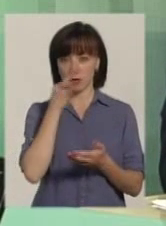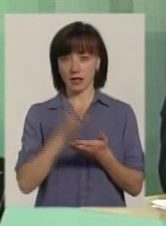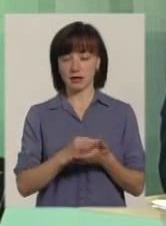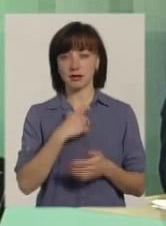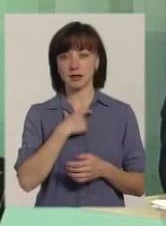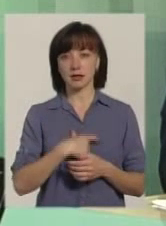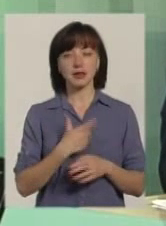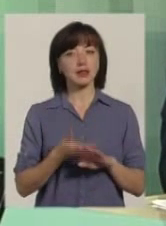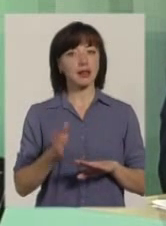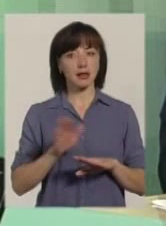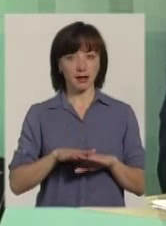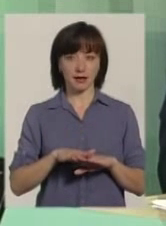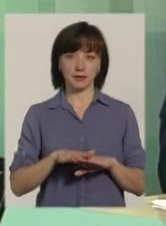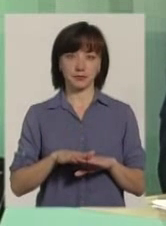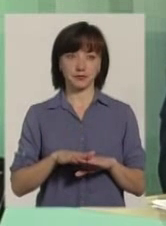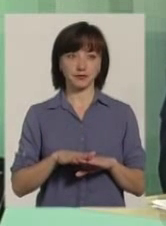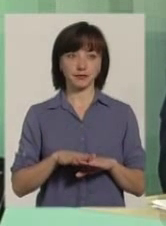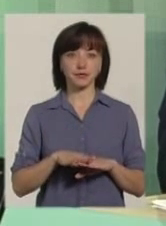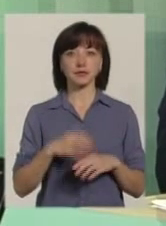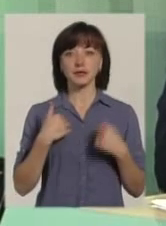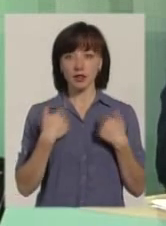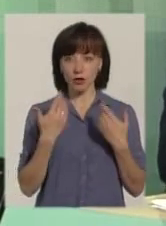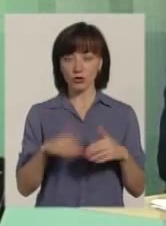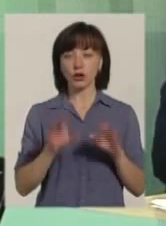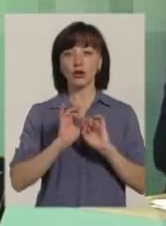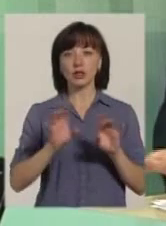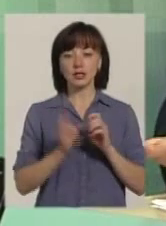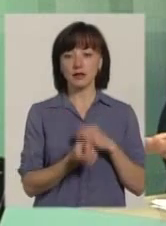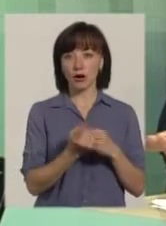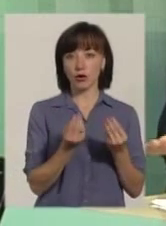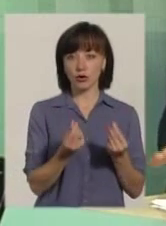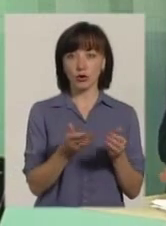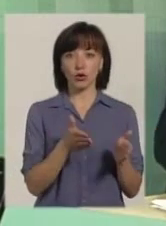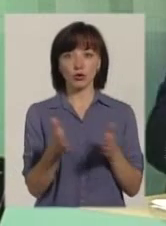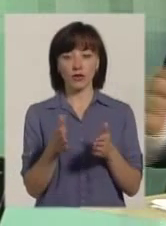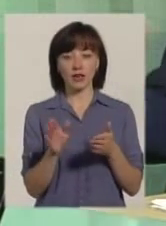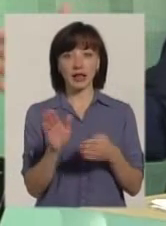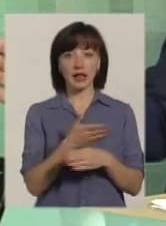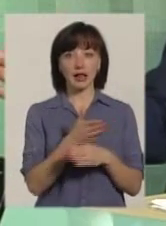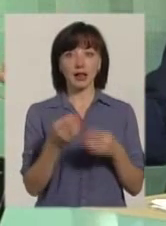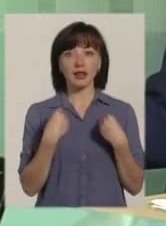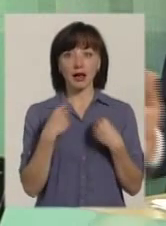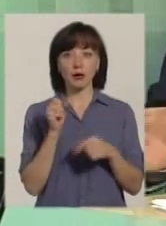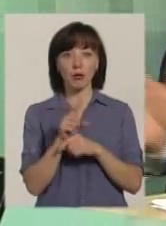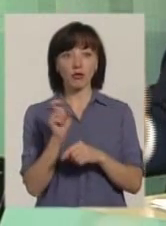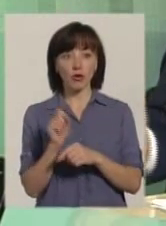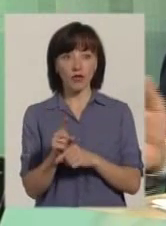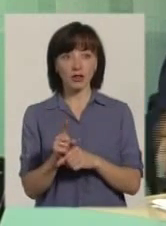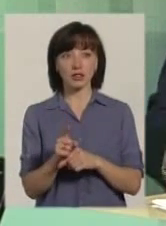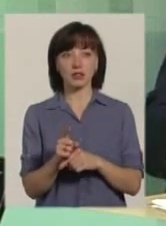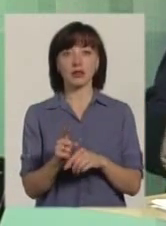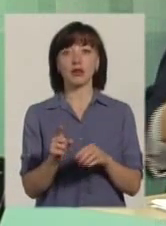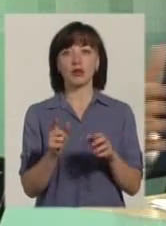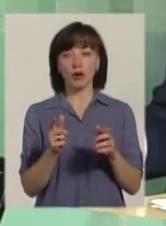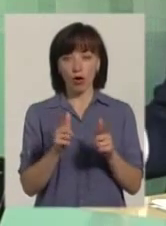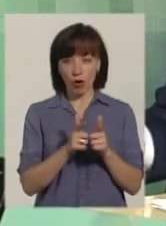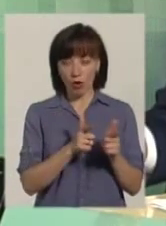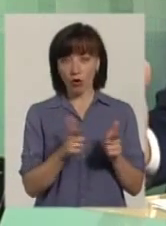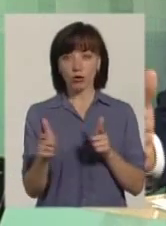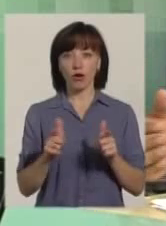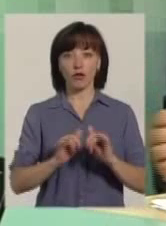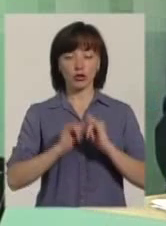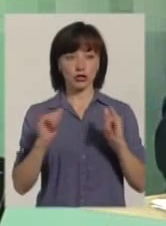складне – брати відповідальність. Тобто, я вже наводив приклади. З'являються кошти, готові ділити кошти. Дайте нам повноваження, всі готові